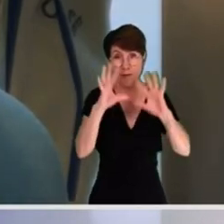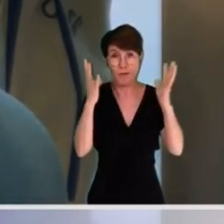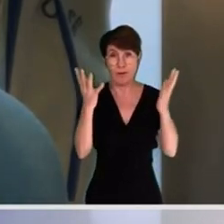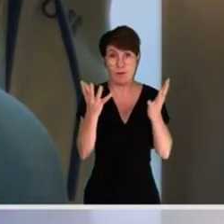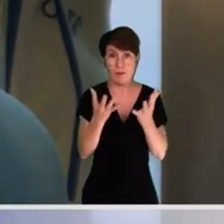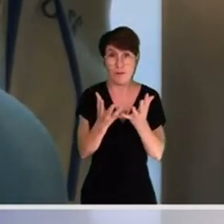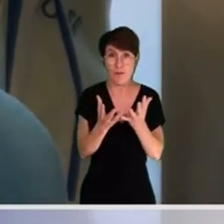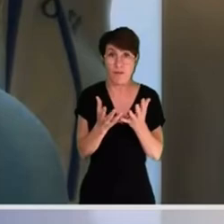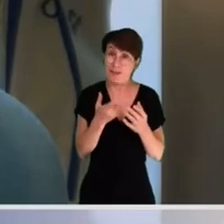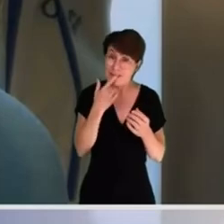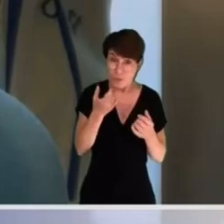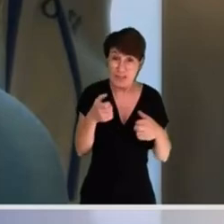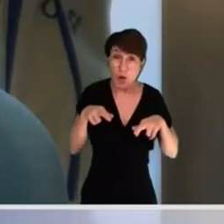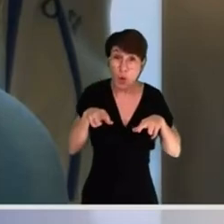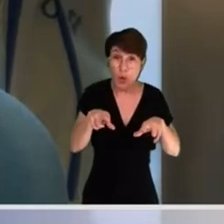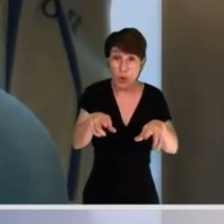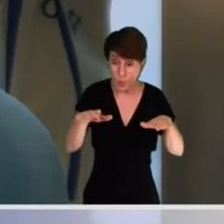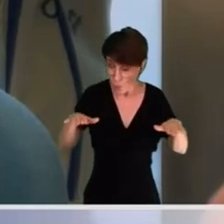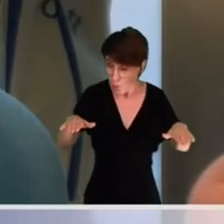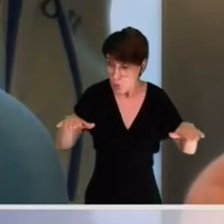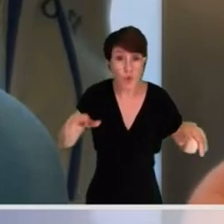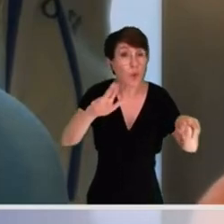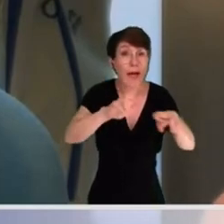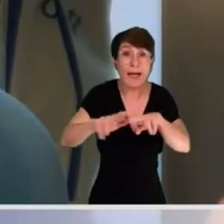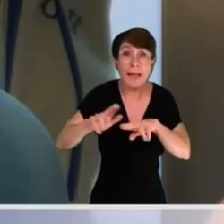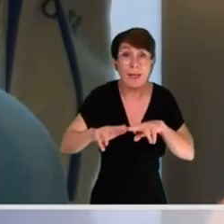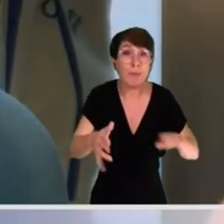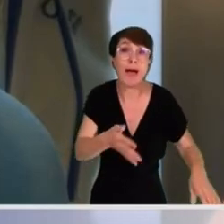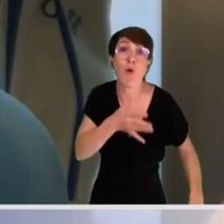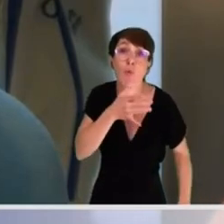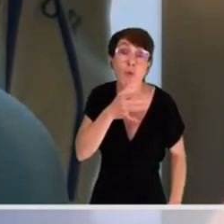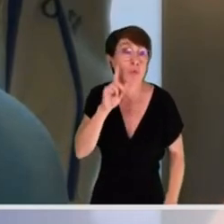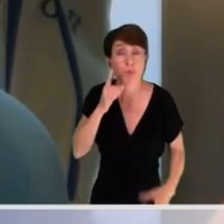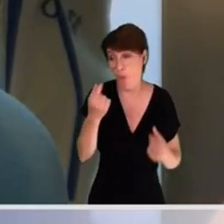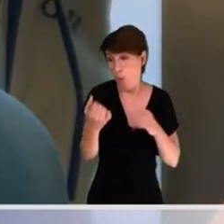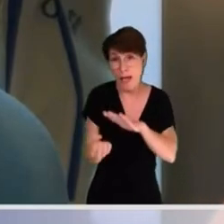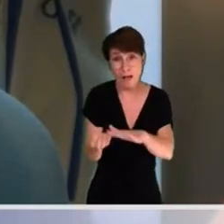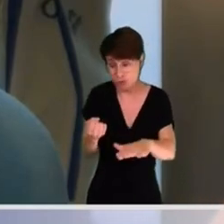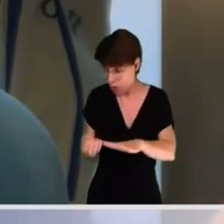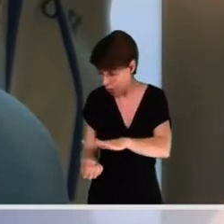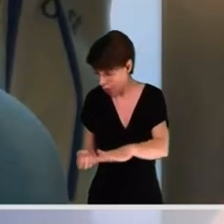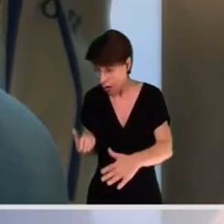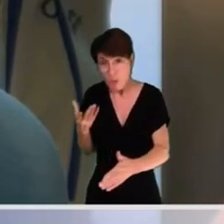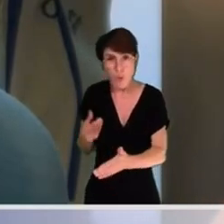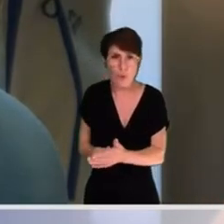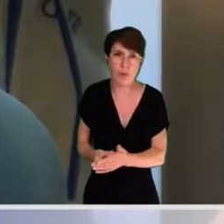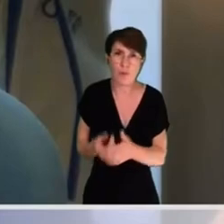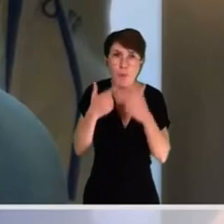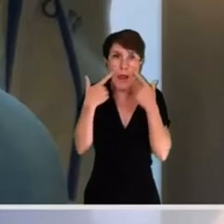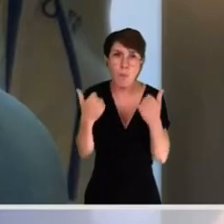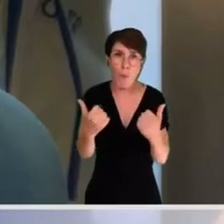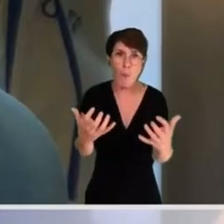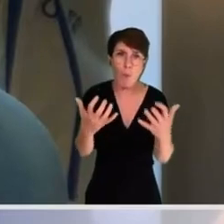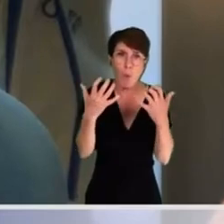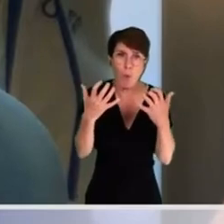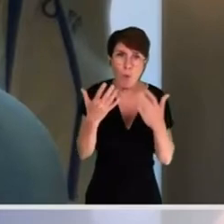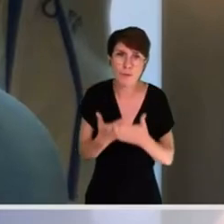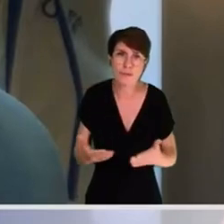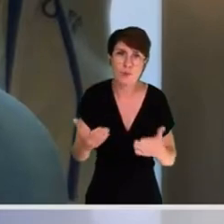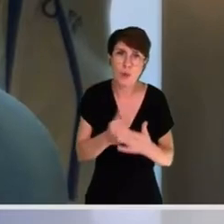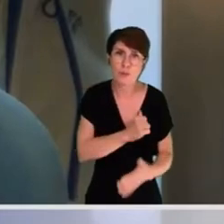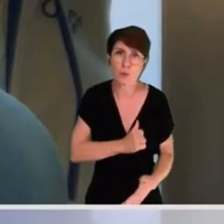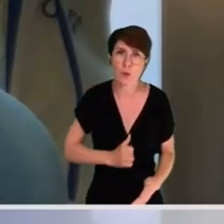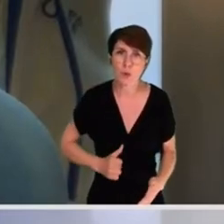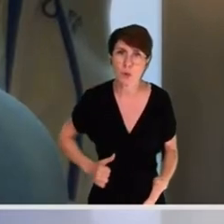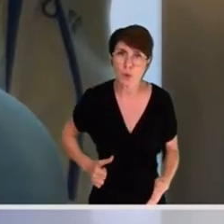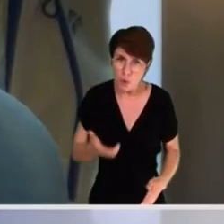plus réparer les trottoirs de la métropole, moi, en 2026, dans l'état où ils sont, ça me paraît être significatif de la situation dans laquelle vous